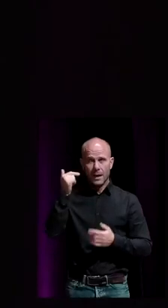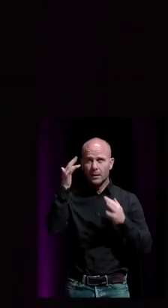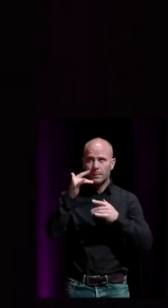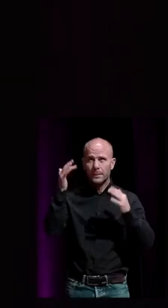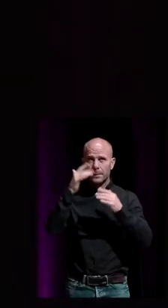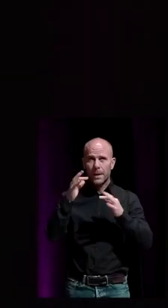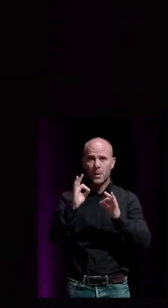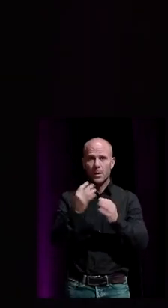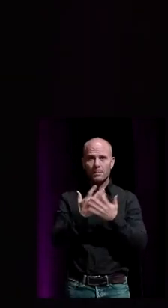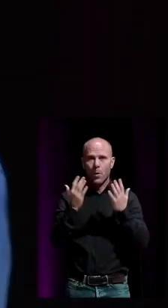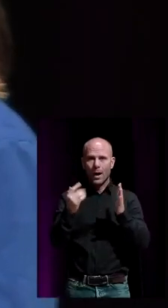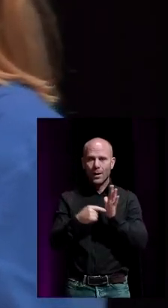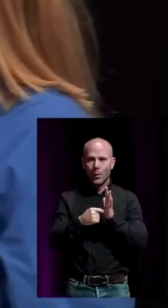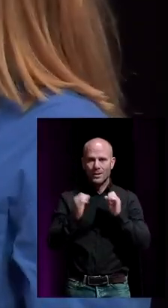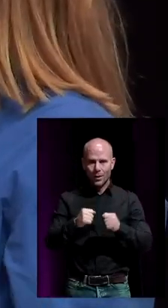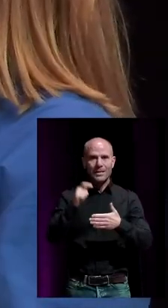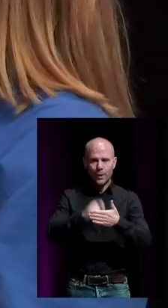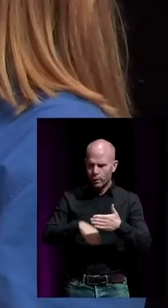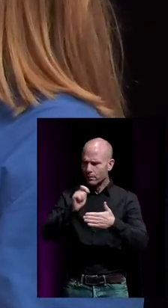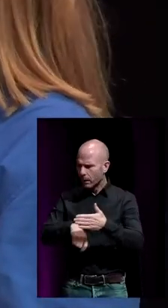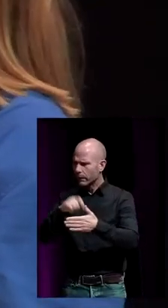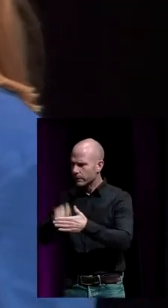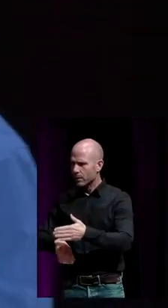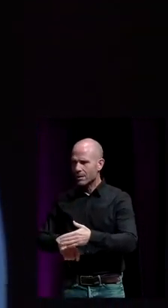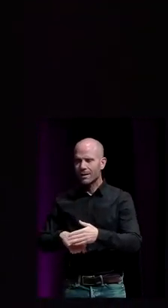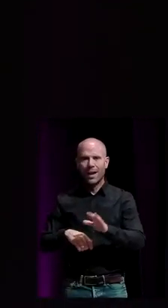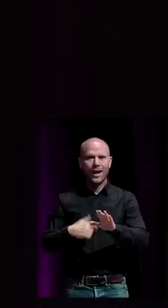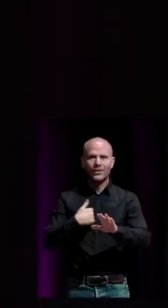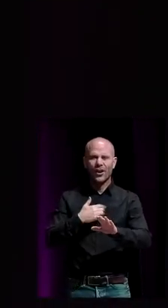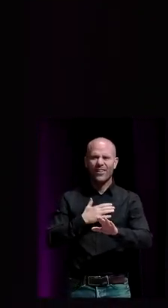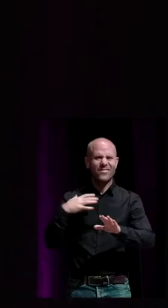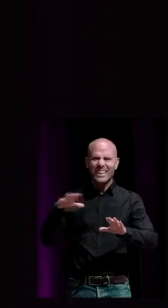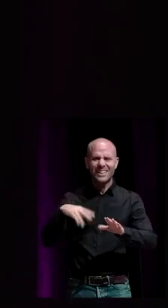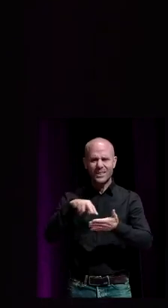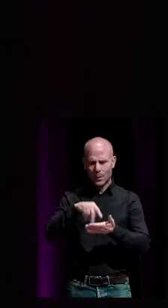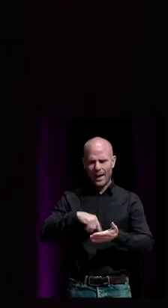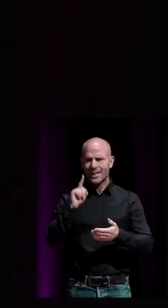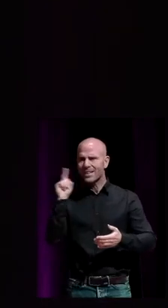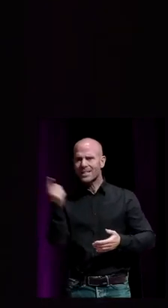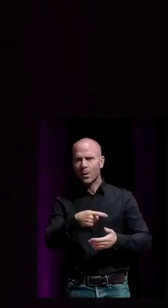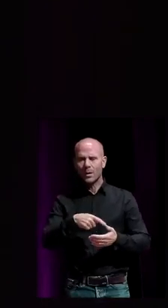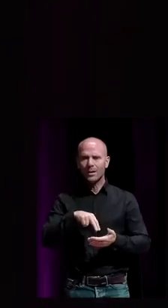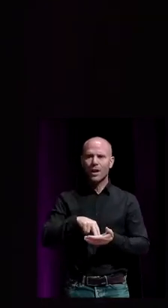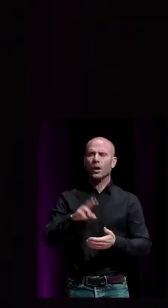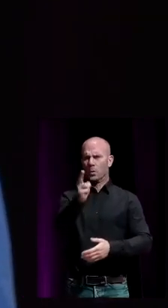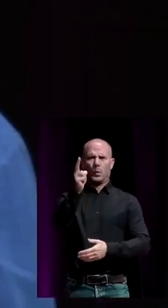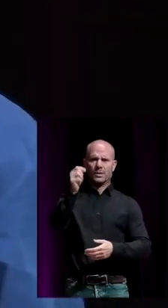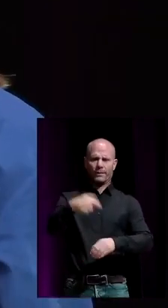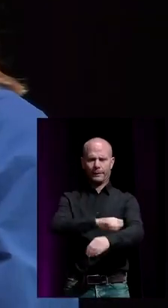hur många gånger ska vi börja? Så låt oss inte stå här nästa år igen och ingenting har hänt. Och sen säger vi, låt oss